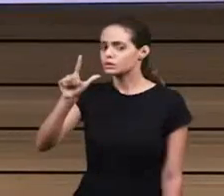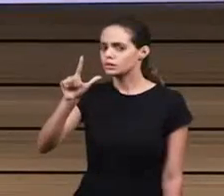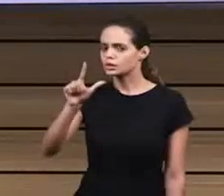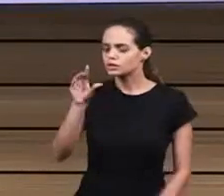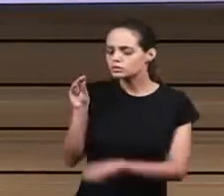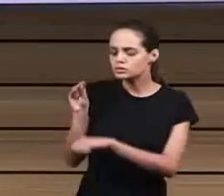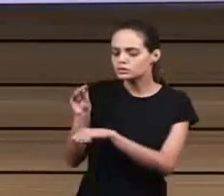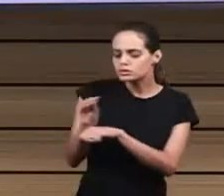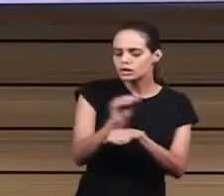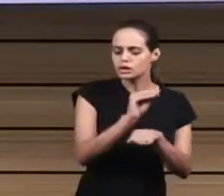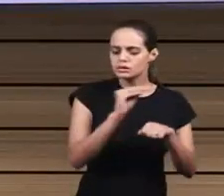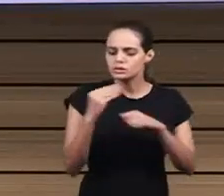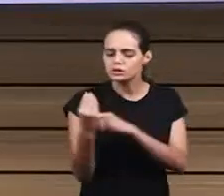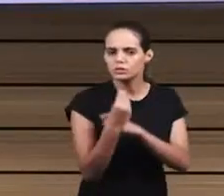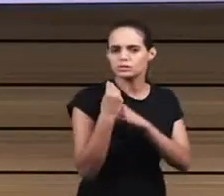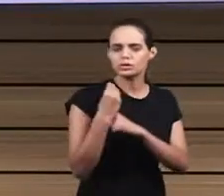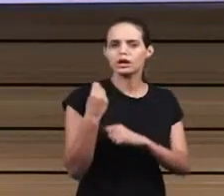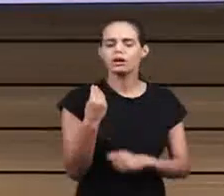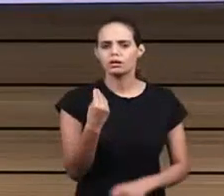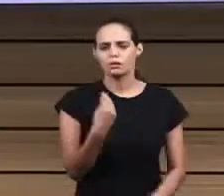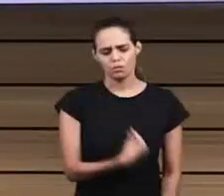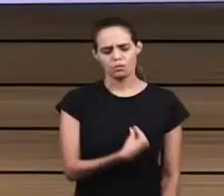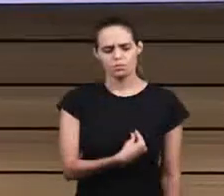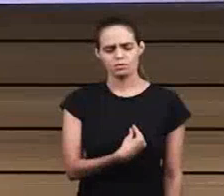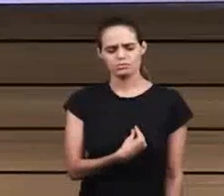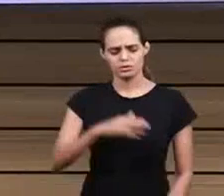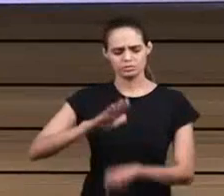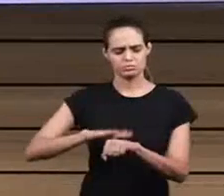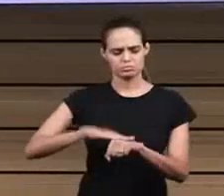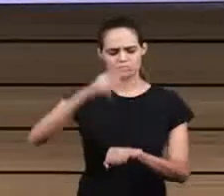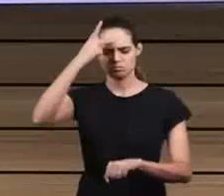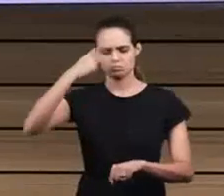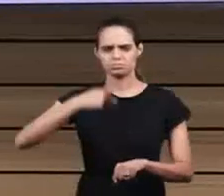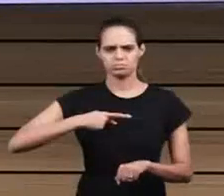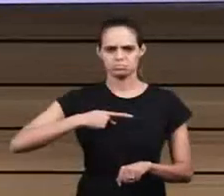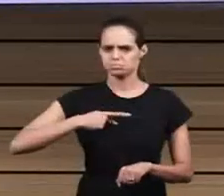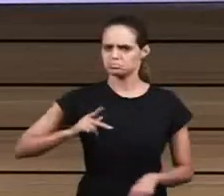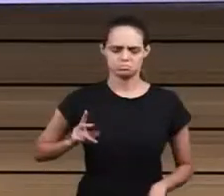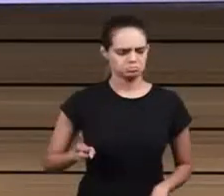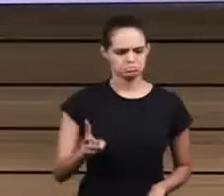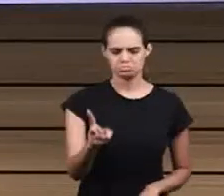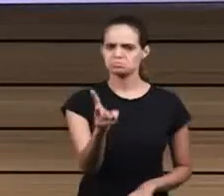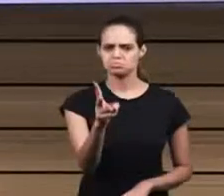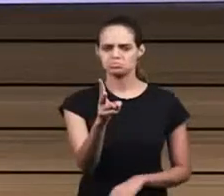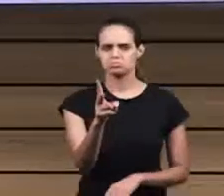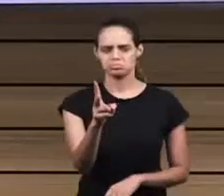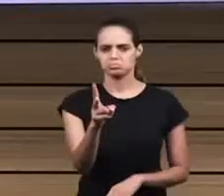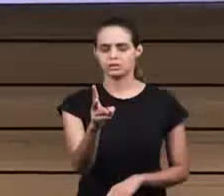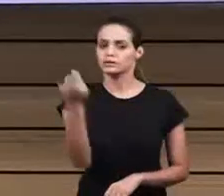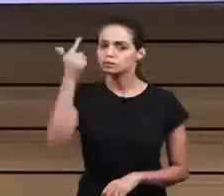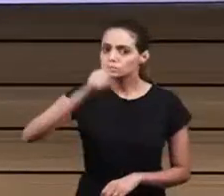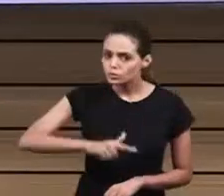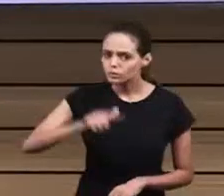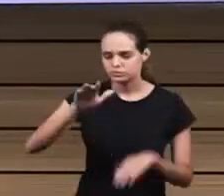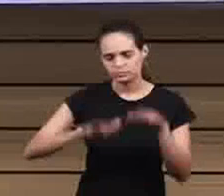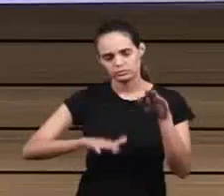ein Jugendlicher und dann ein Erwachsener wird und dass dieses Kind dann als Erwachsener für sich